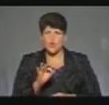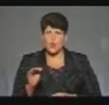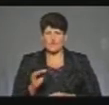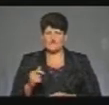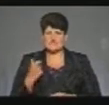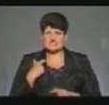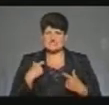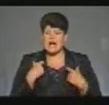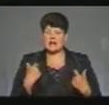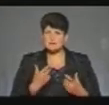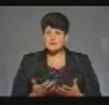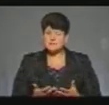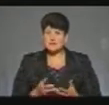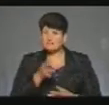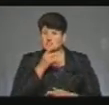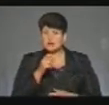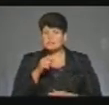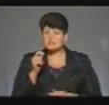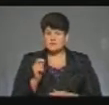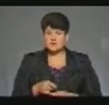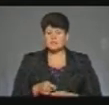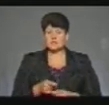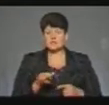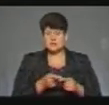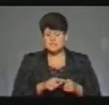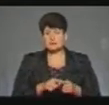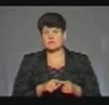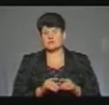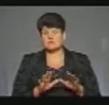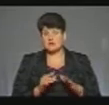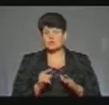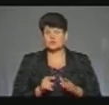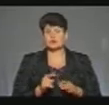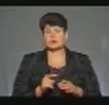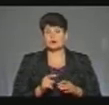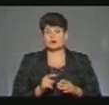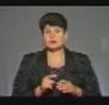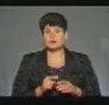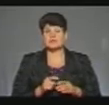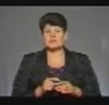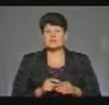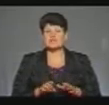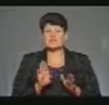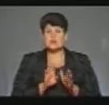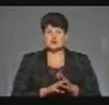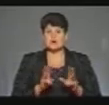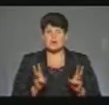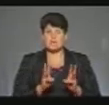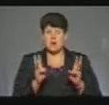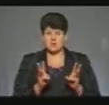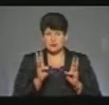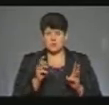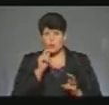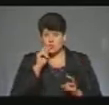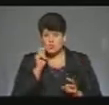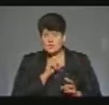передвоєнний період. В часі війни це терор польських підпільних формувань. Знаєте, гірше опалення українських сіл, ніж було весною 44-го року,